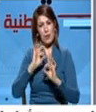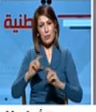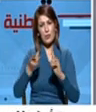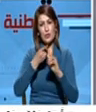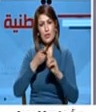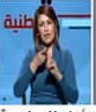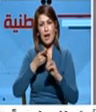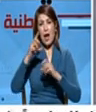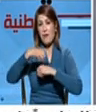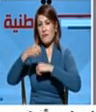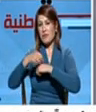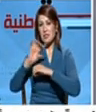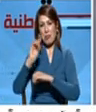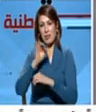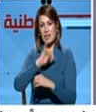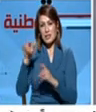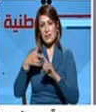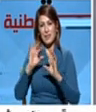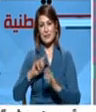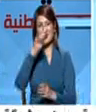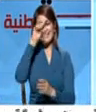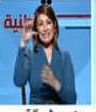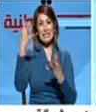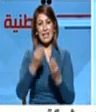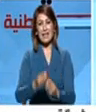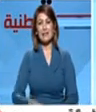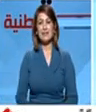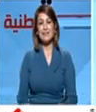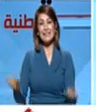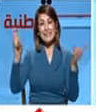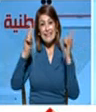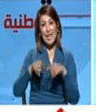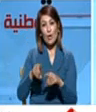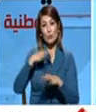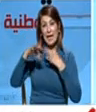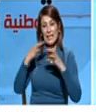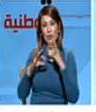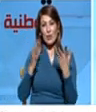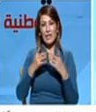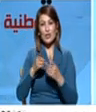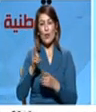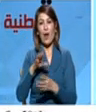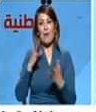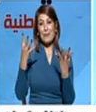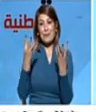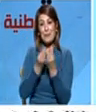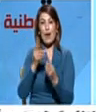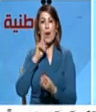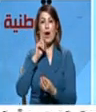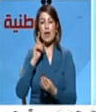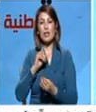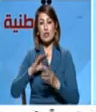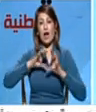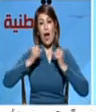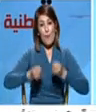الاموال المكاتب اريد ان شاء الله نحكي ومع كانت ما دام اه راجيا بن ابراهيم مدير عام